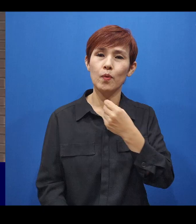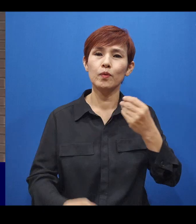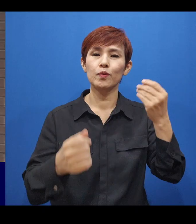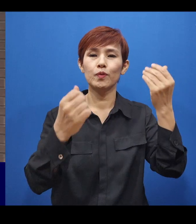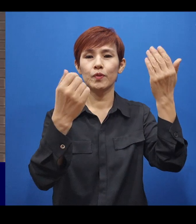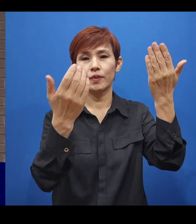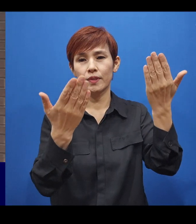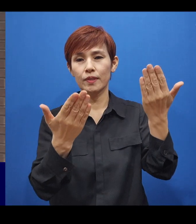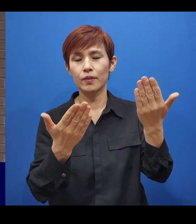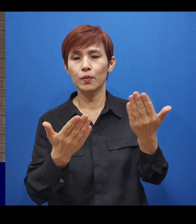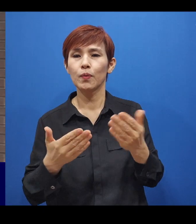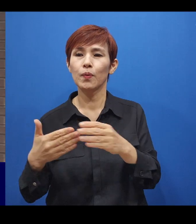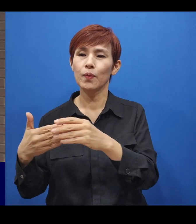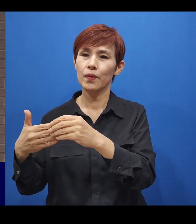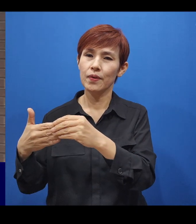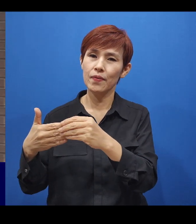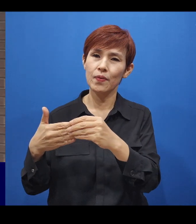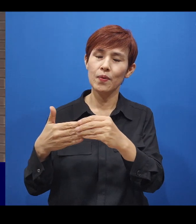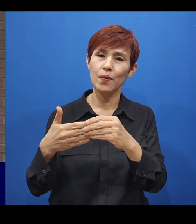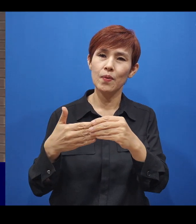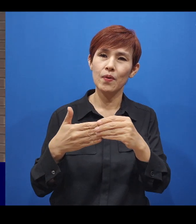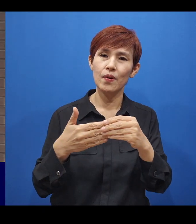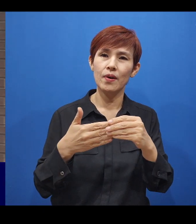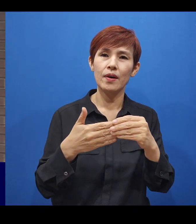지켜주시네, 복주시고